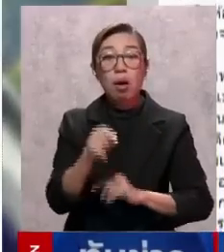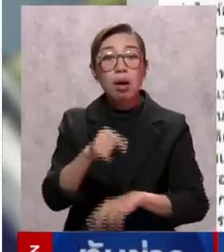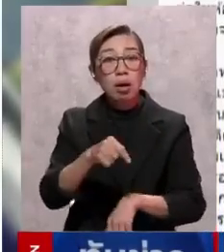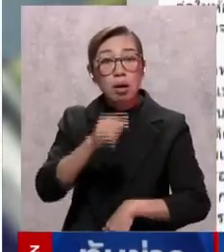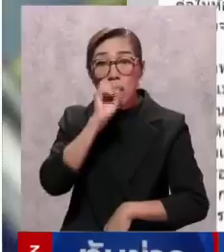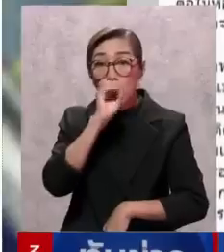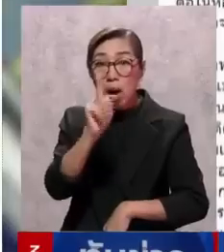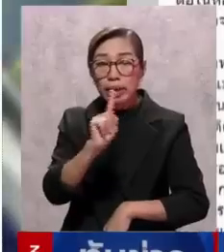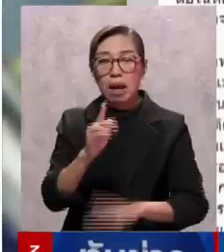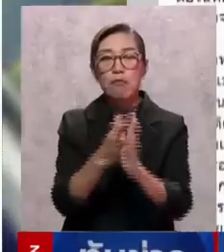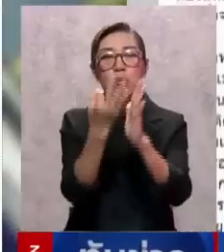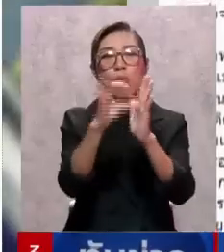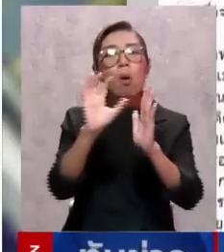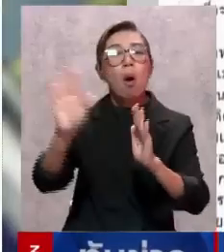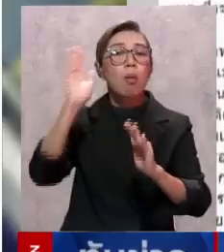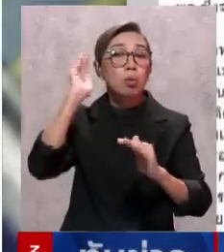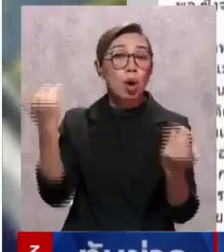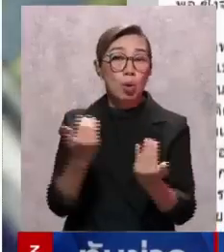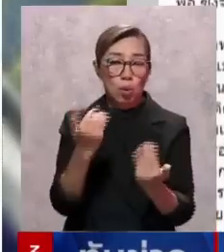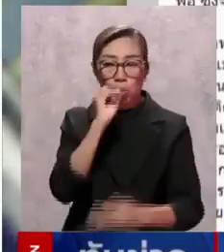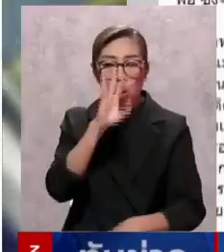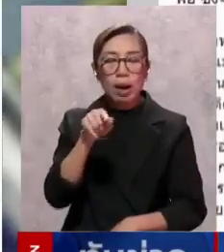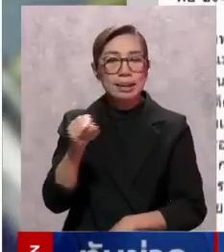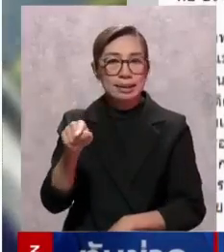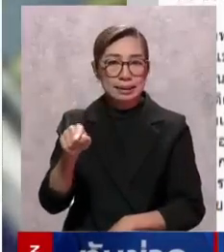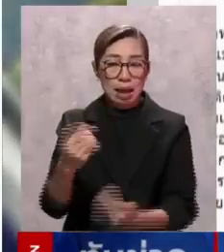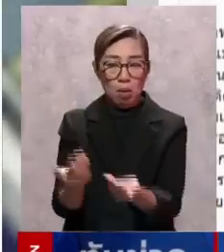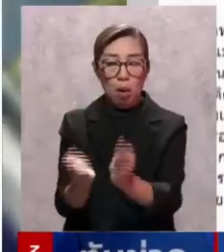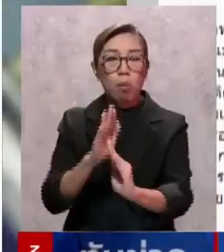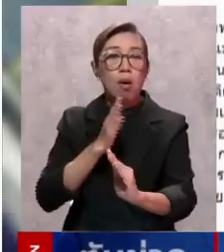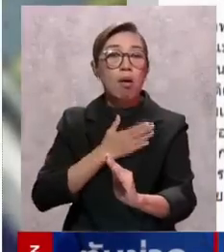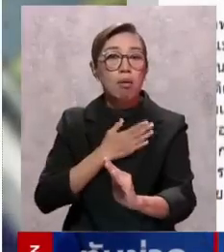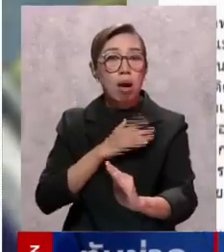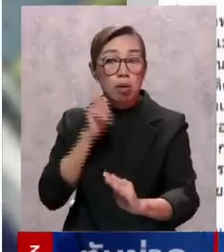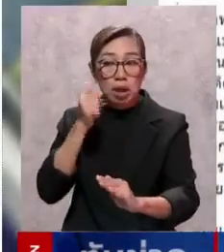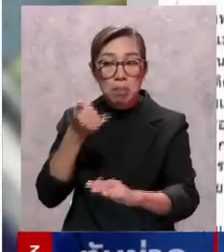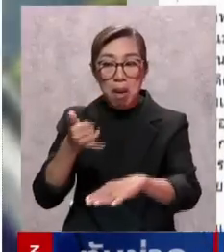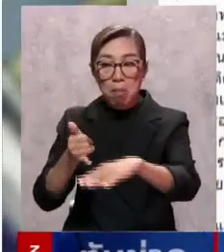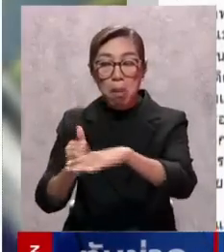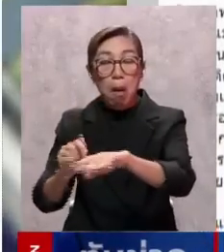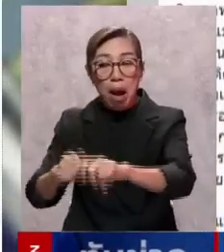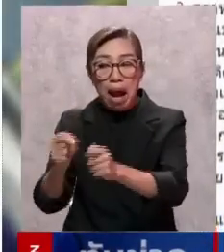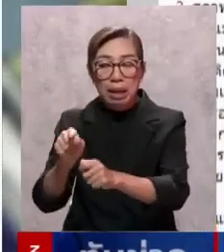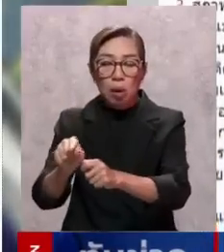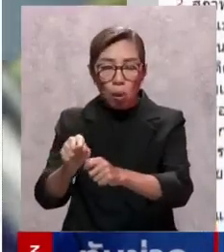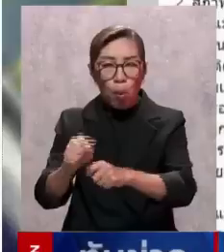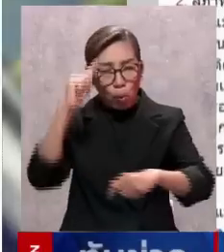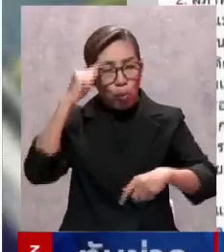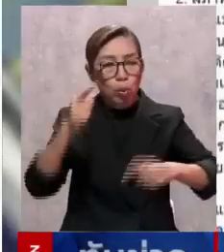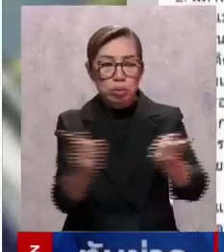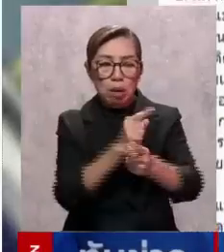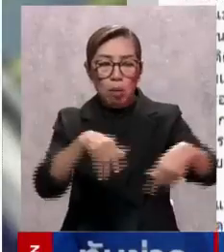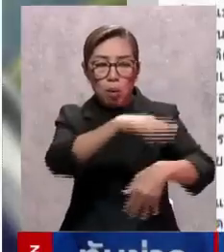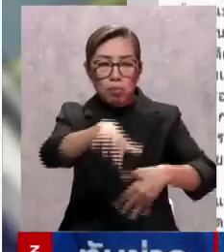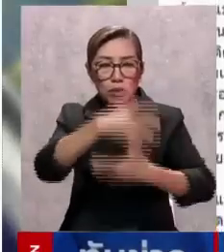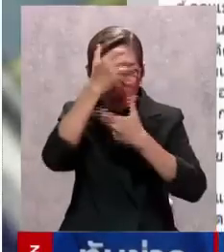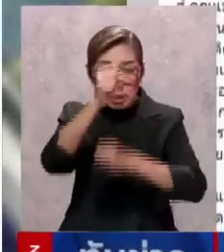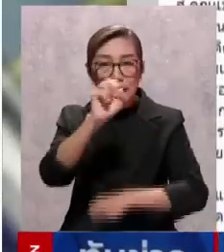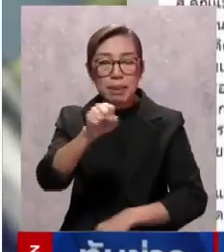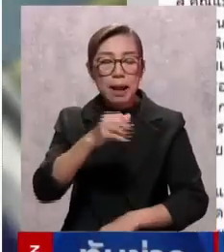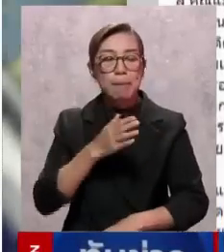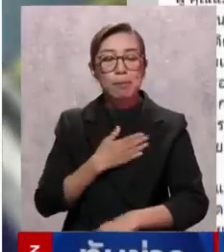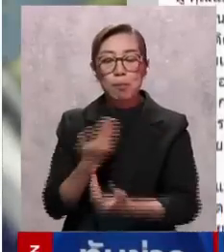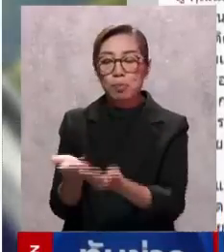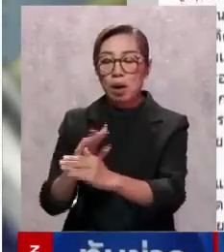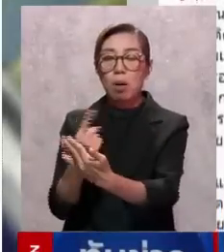านทาง Facebook ส่วนตัวนะคะบอกว่าเรื่องราวที่เกิดขึ้นกับครอบครัวของเราได้รับความสนใจจากสังคมเป็นอย่างมากวันนี้ผมขอเป็นตั